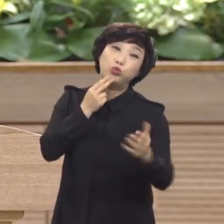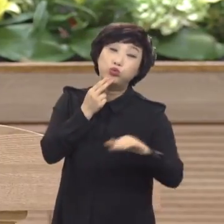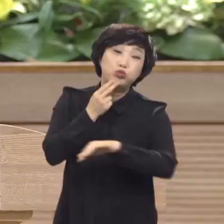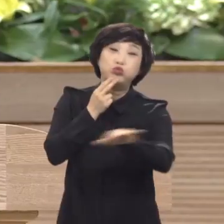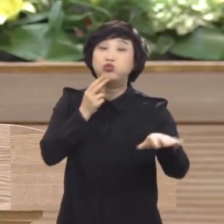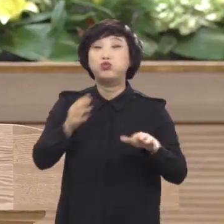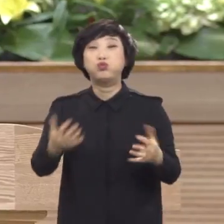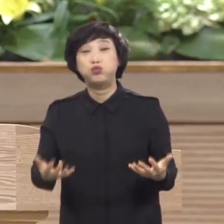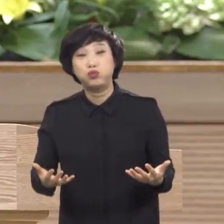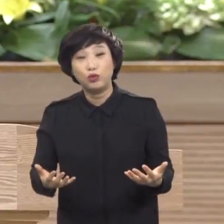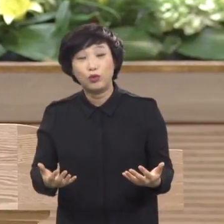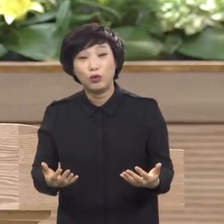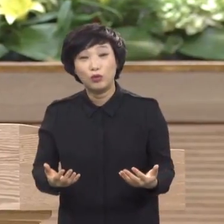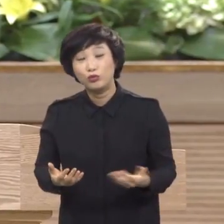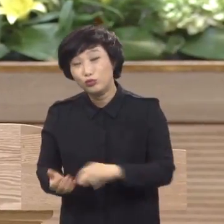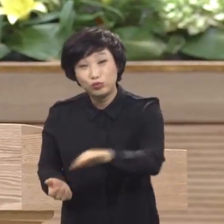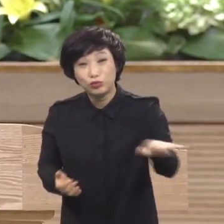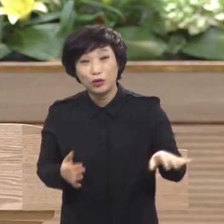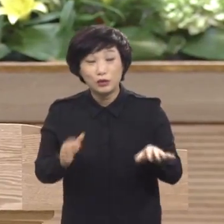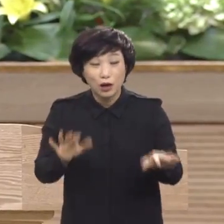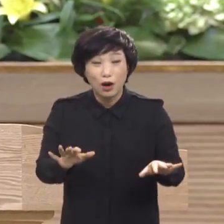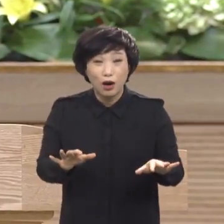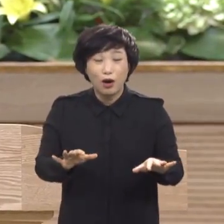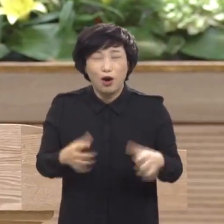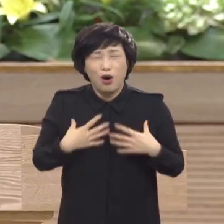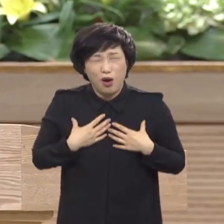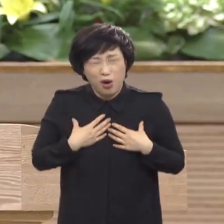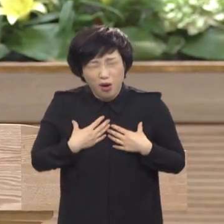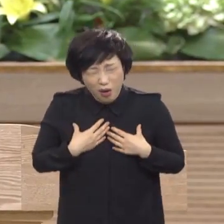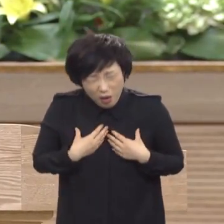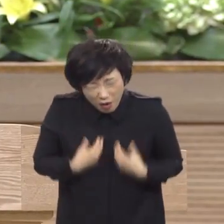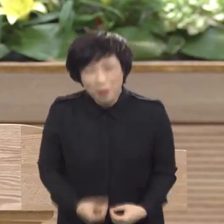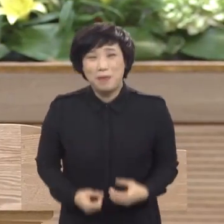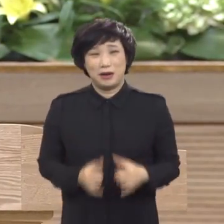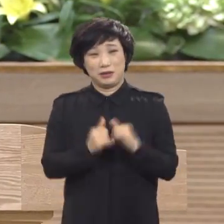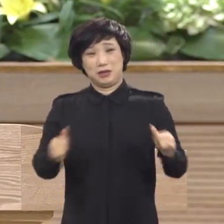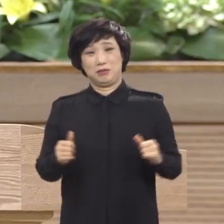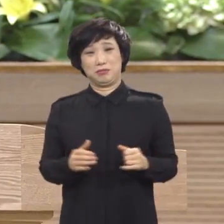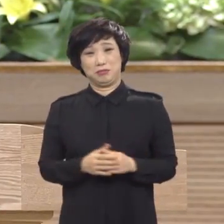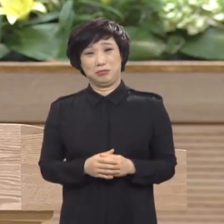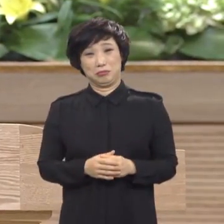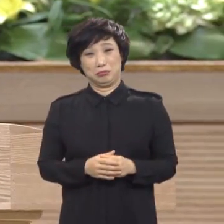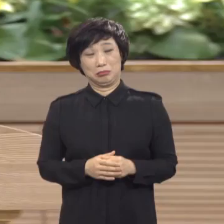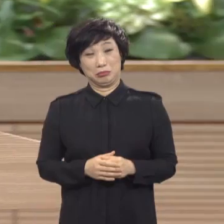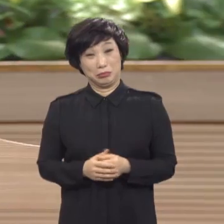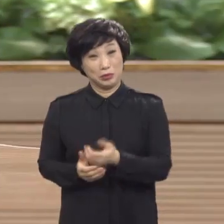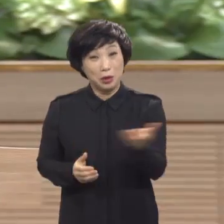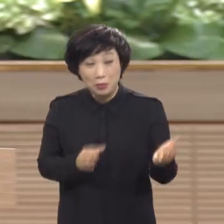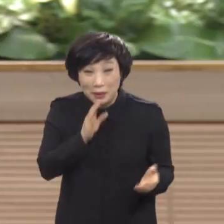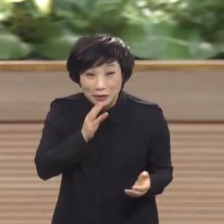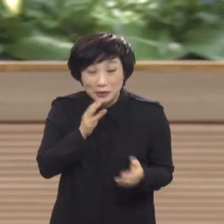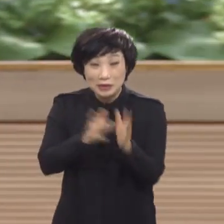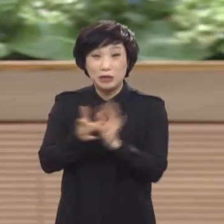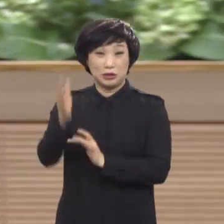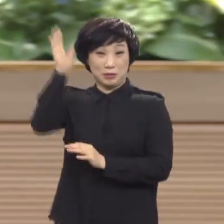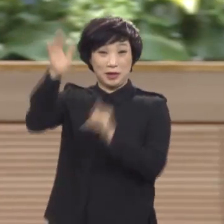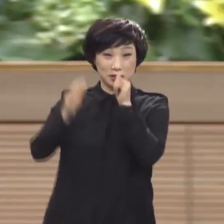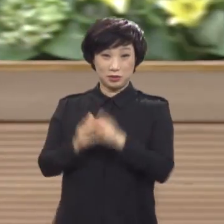않았다면 우리는 얼마나 절망적인 인간이 될까? 예수님